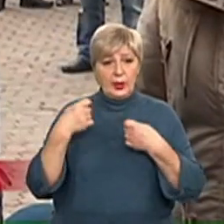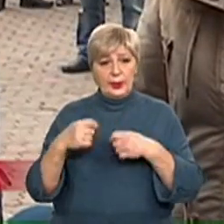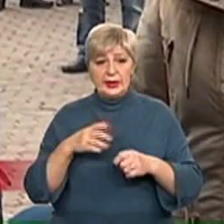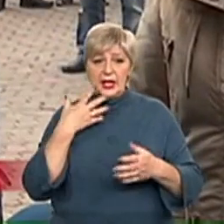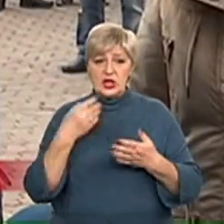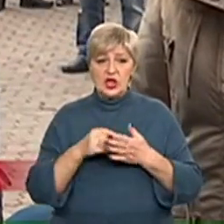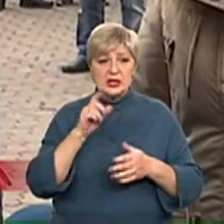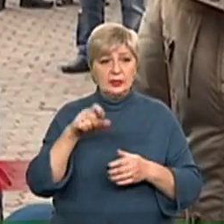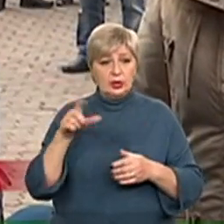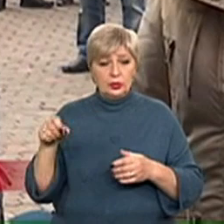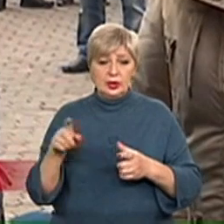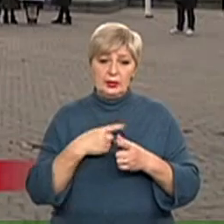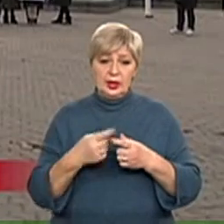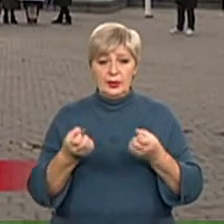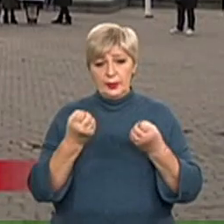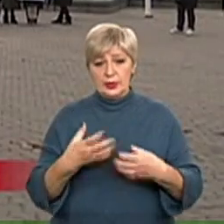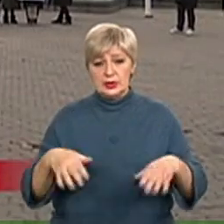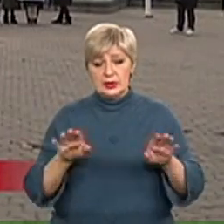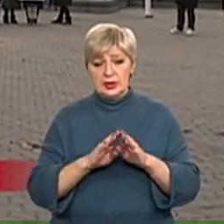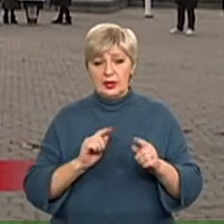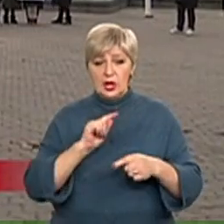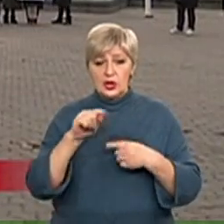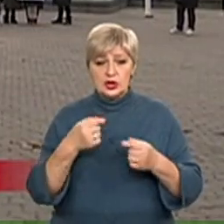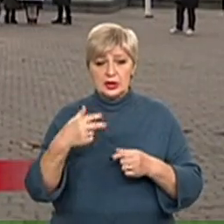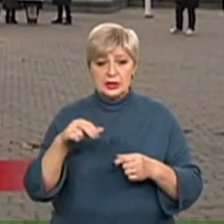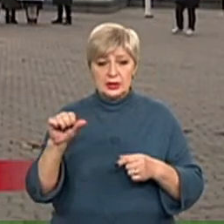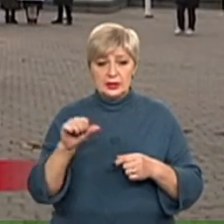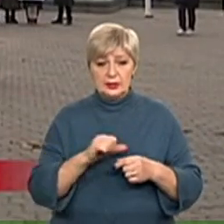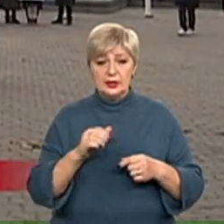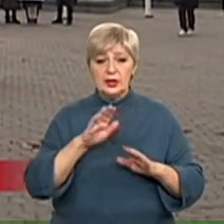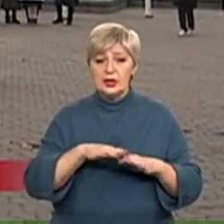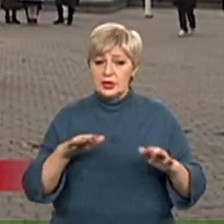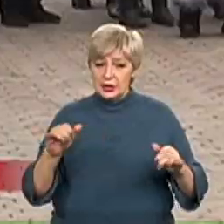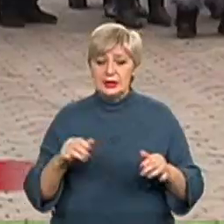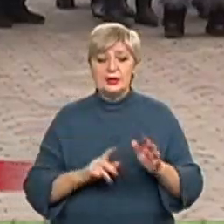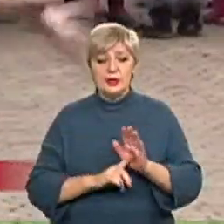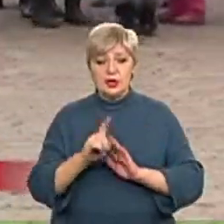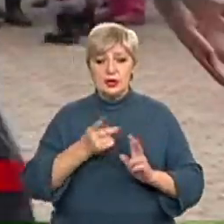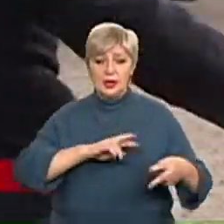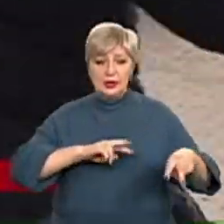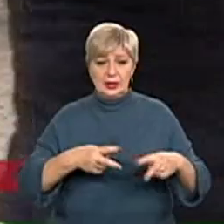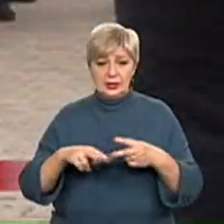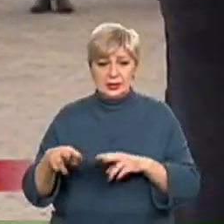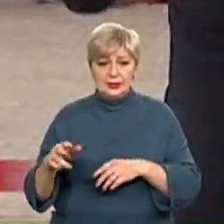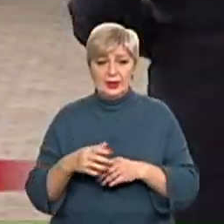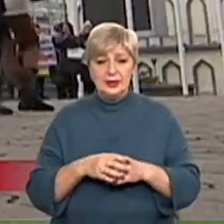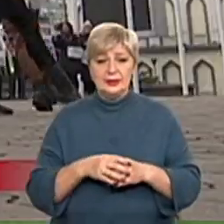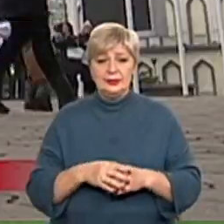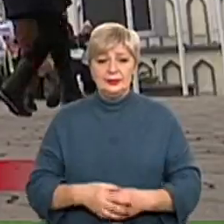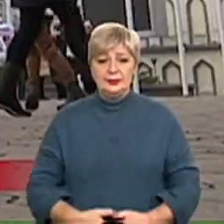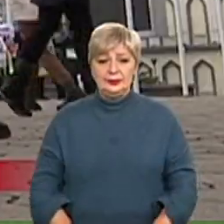людям, либо просто закрити. Через півгодини мітингу діти починають танцювати просто на ганку міської ради.